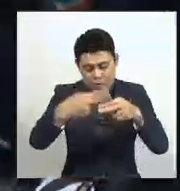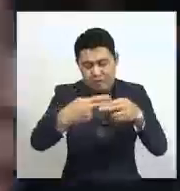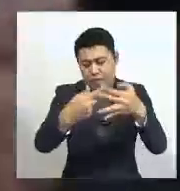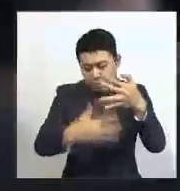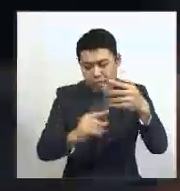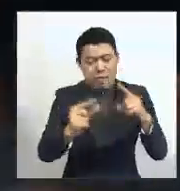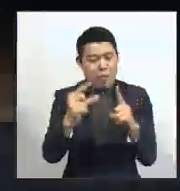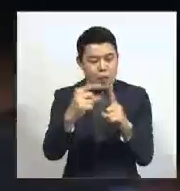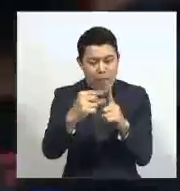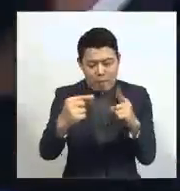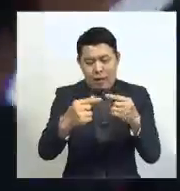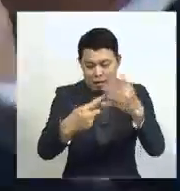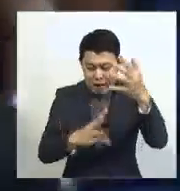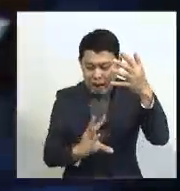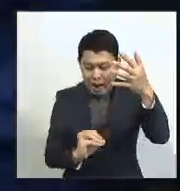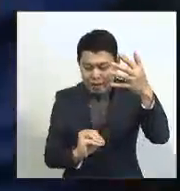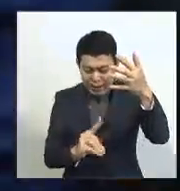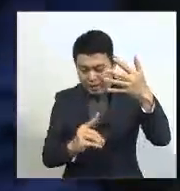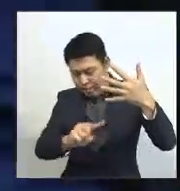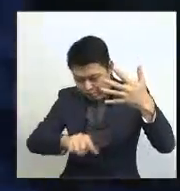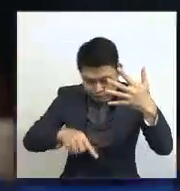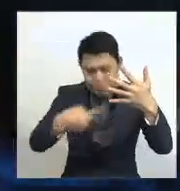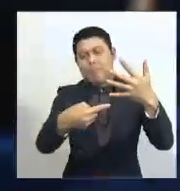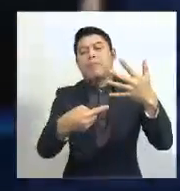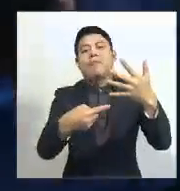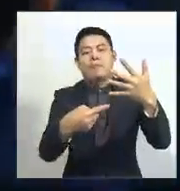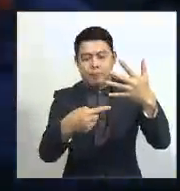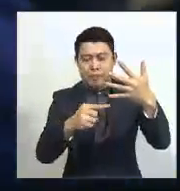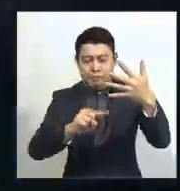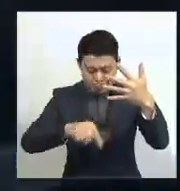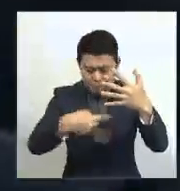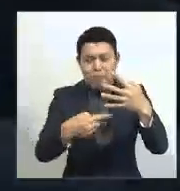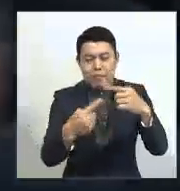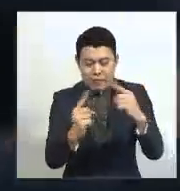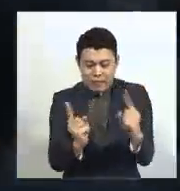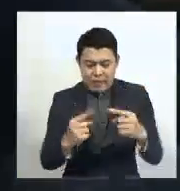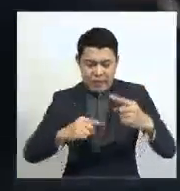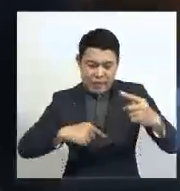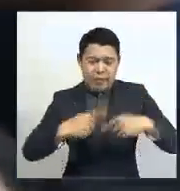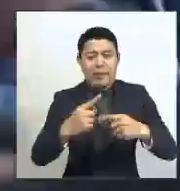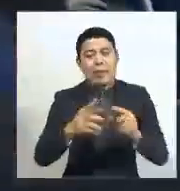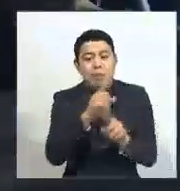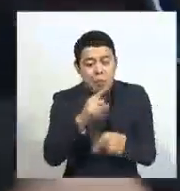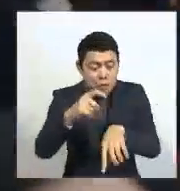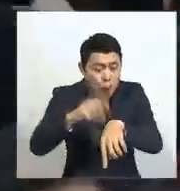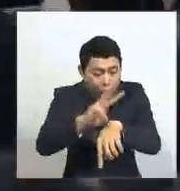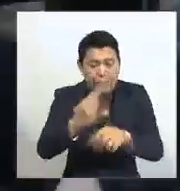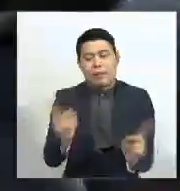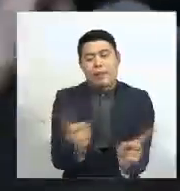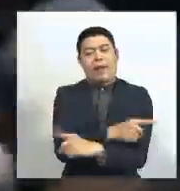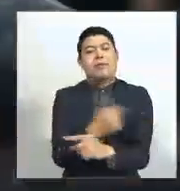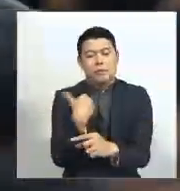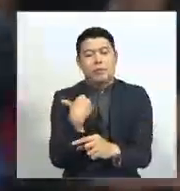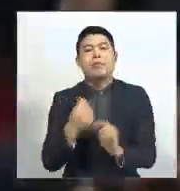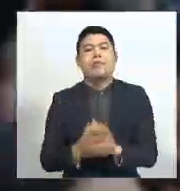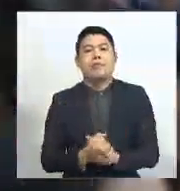ายชื่อพรรคอนาคตใหม่ลำดับที่51เลื่อนขึ้นมาเป็นส.ส.บัญชีรายชื่อพรรคแทนนายธนาธรที่ว่างลงครับ ค่ะย้ำกันอีก